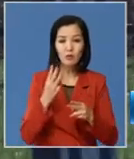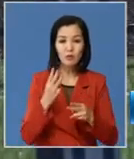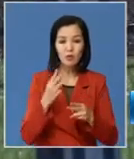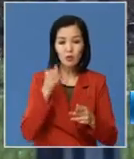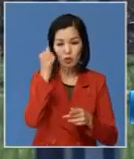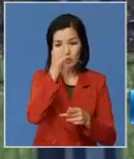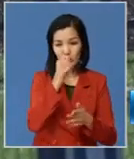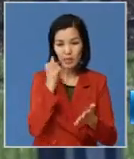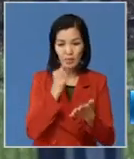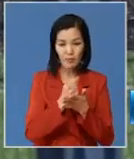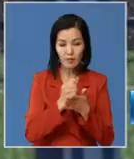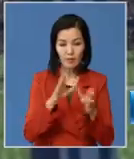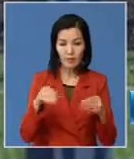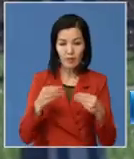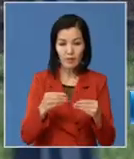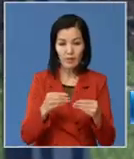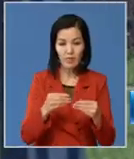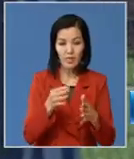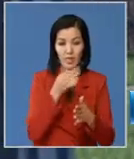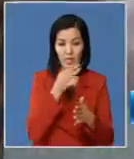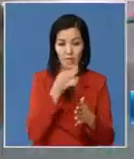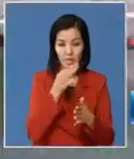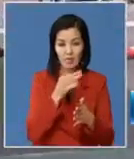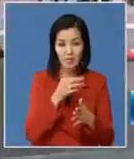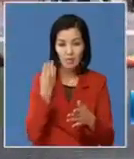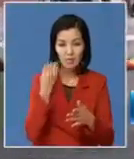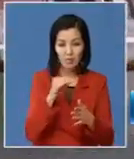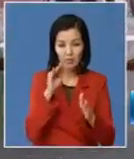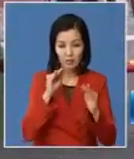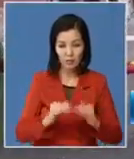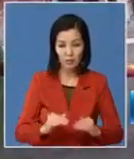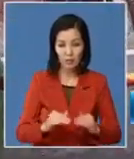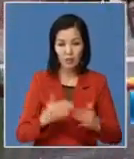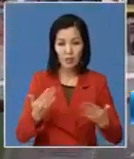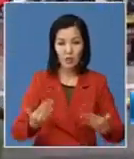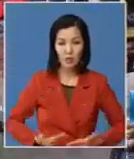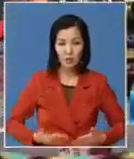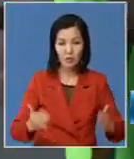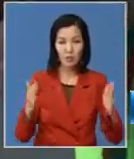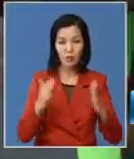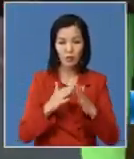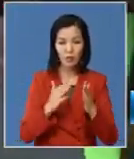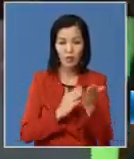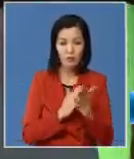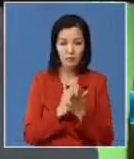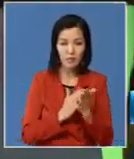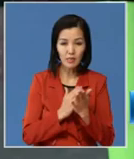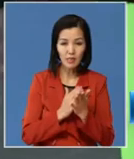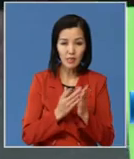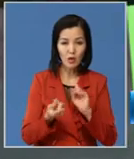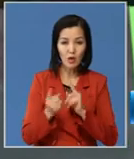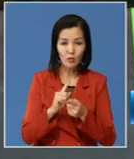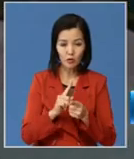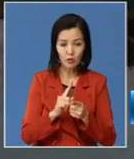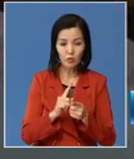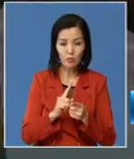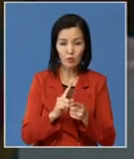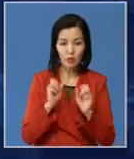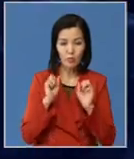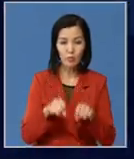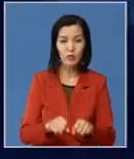қарайласса, ал өткен жылы 40 отбасыға әлеуметтік көмек көрсеткен болатын. Бүгінгі шара сол игі істердің жалғасы. Қайырымды жандарға